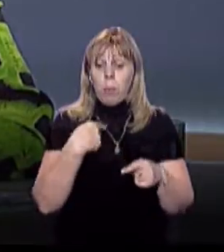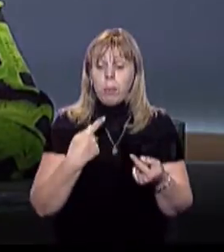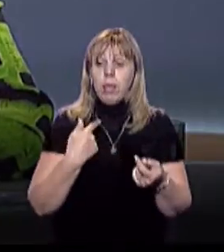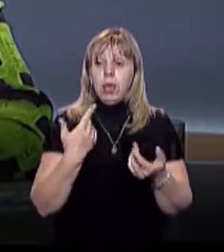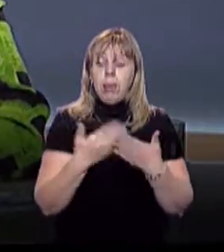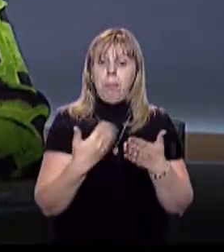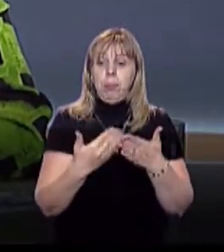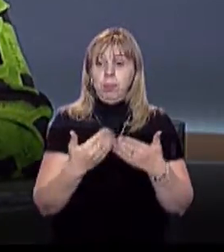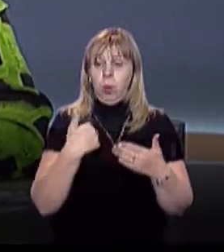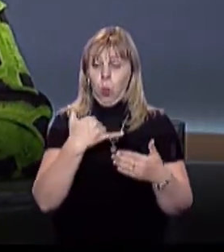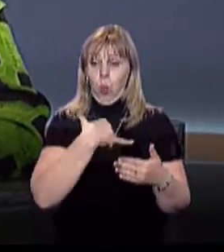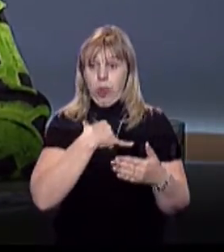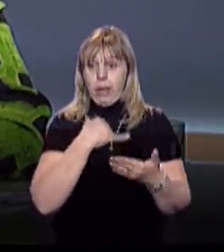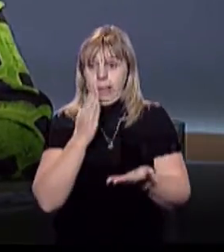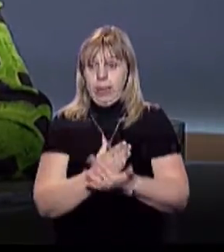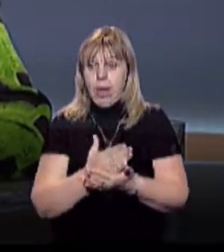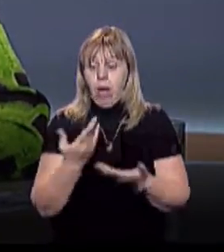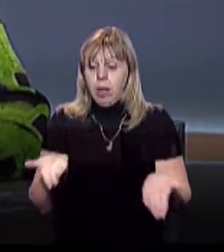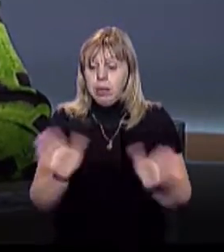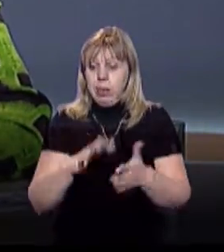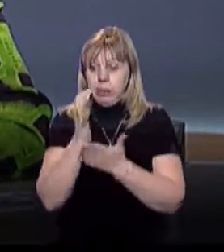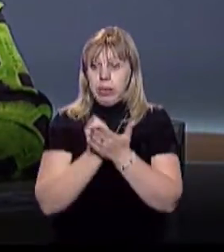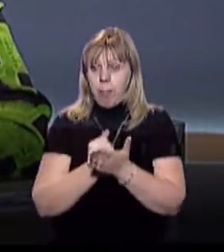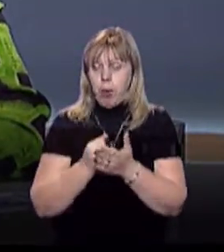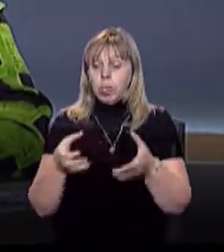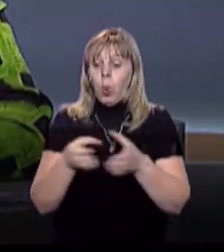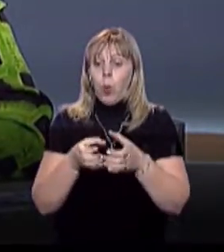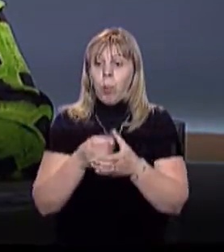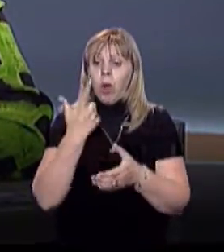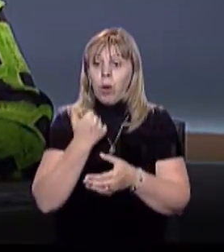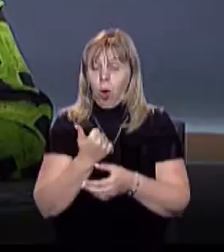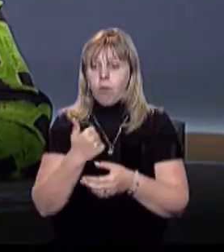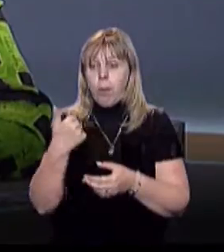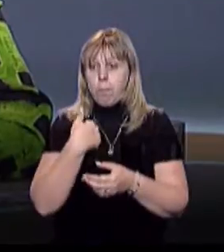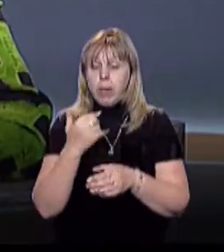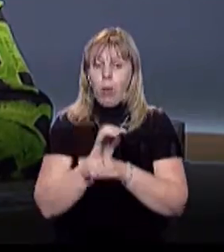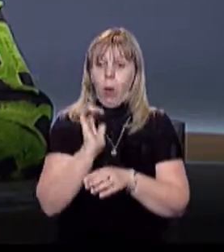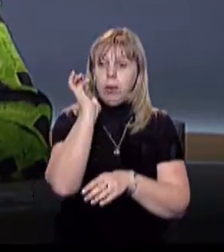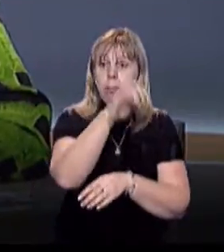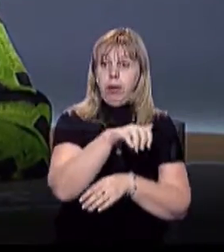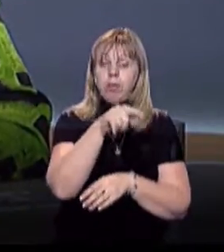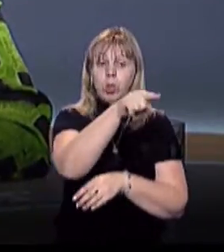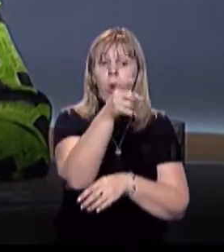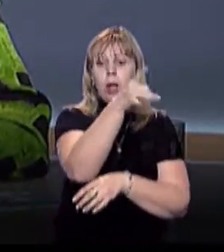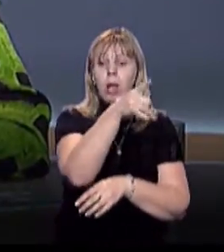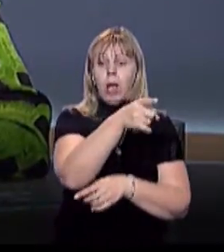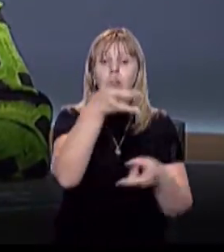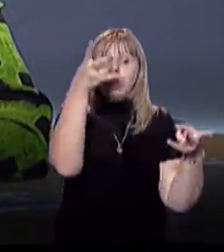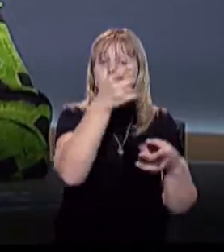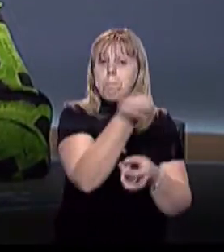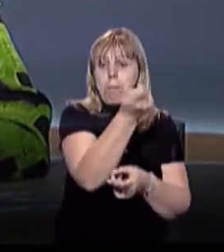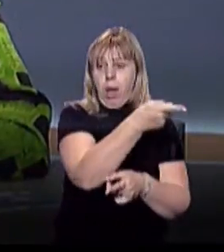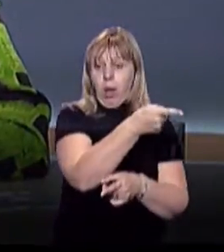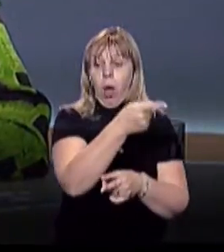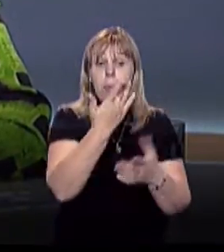скеровуємо, допустимо, якщо у нас є надлишок певної групи крові, то ми скеровуємо її в той район, де її обмаль. І